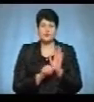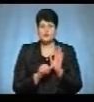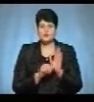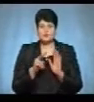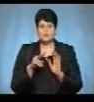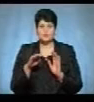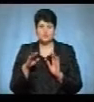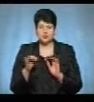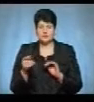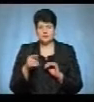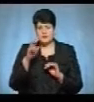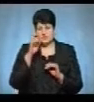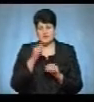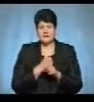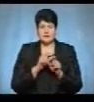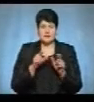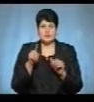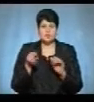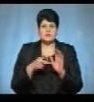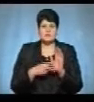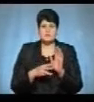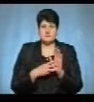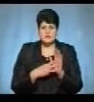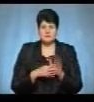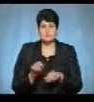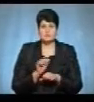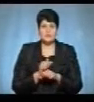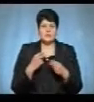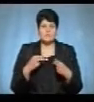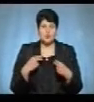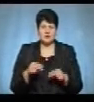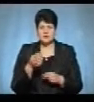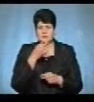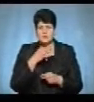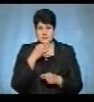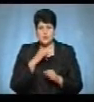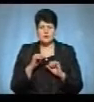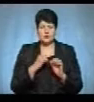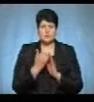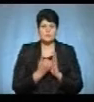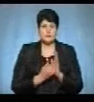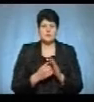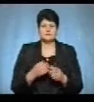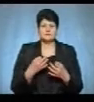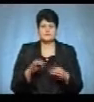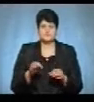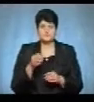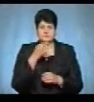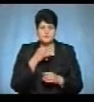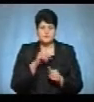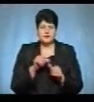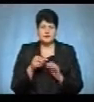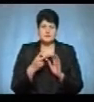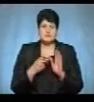Тернопільська державно-комунальна аптека номер 78 призупинила продаж медикаментів за урядовою програмою «Доступні ліки». Окрім